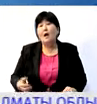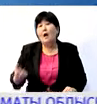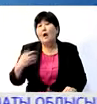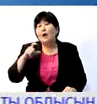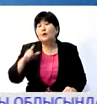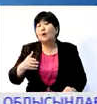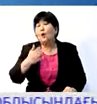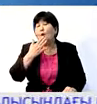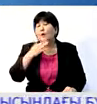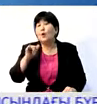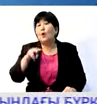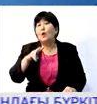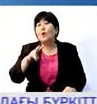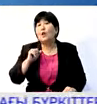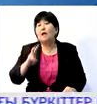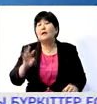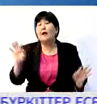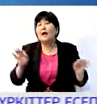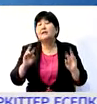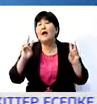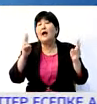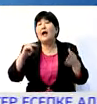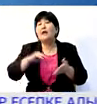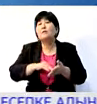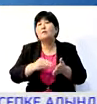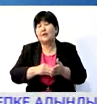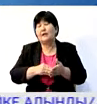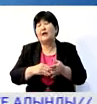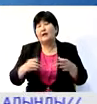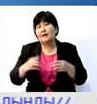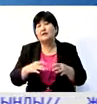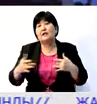Қызылордалықтарға ұлттық ұлан оркестрі ән-би ансамблі өнер көрсетті.